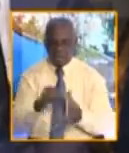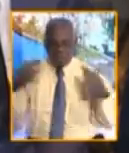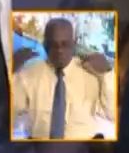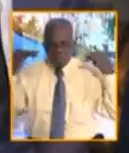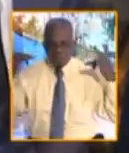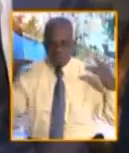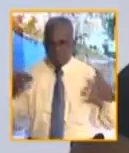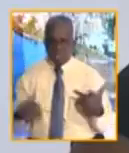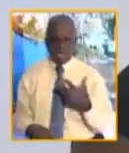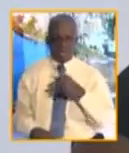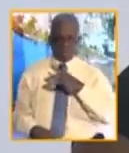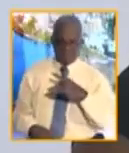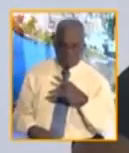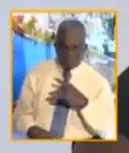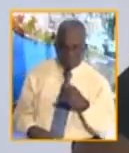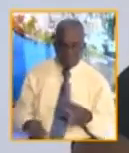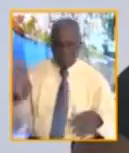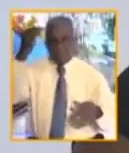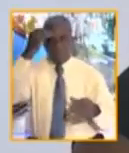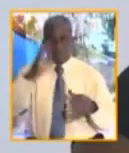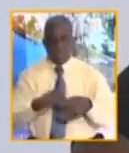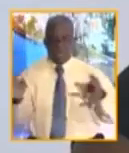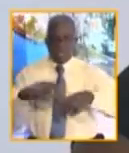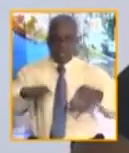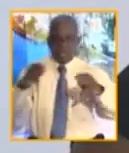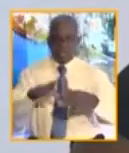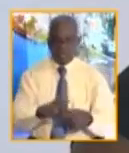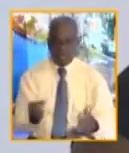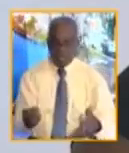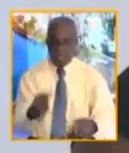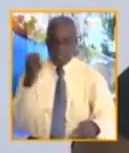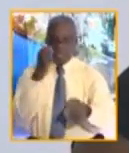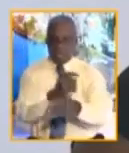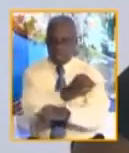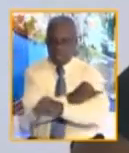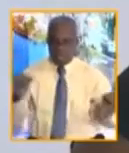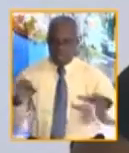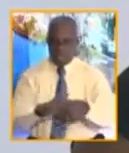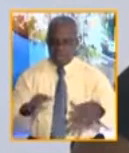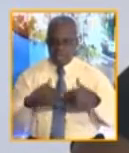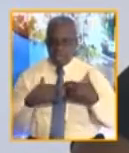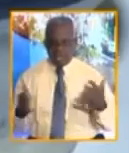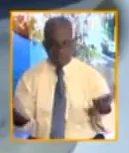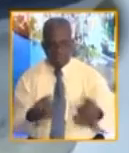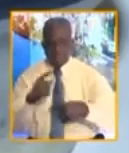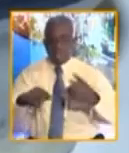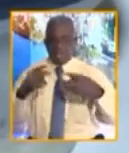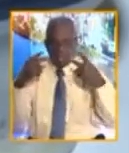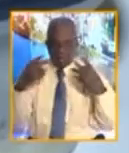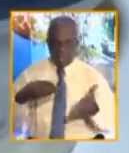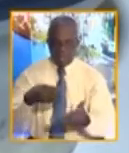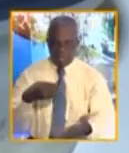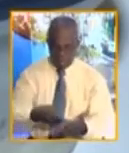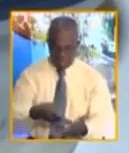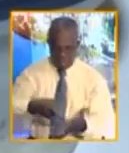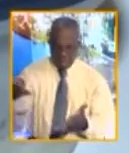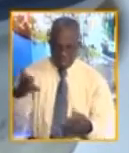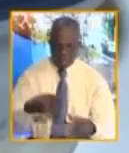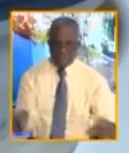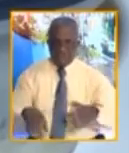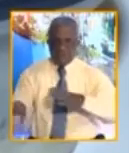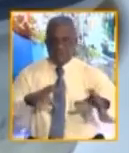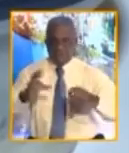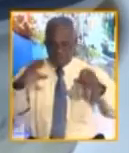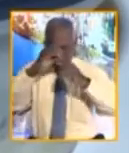le ministère du Commerce, de l'Artisanat et de la Promotion des PME a procédé à plusieurs tests sur le riz. Les résultats ne démontrent